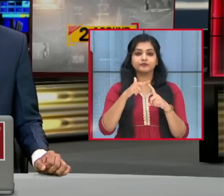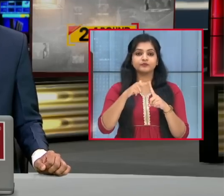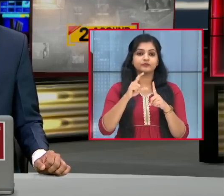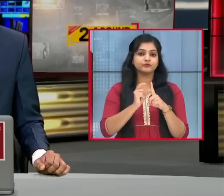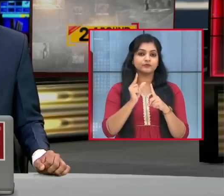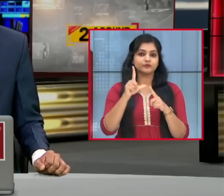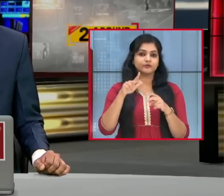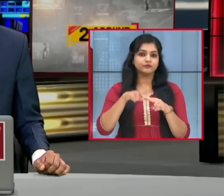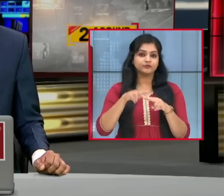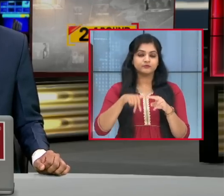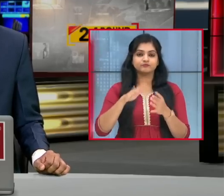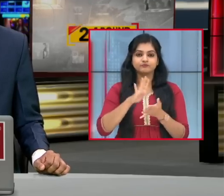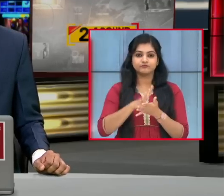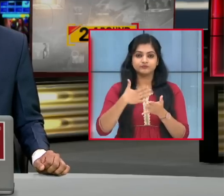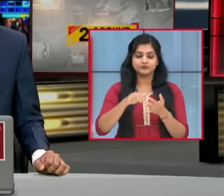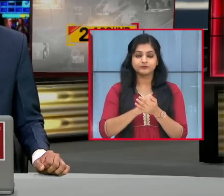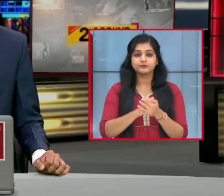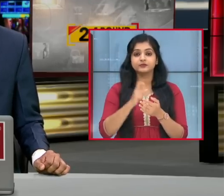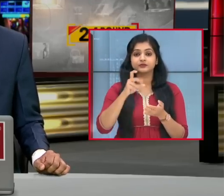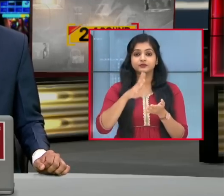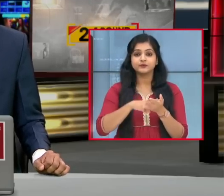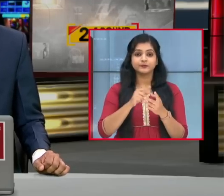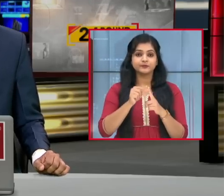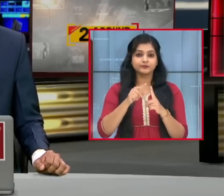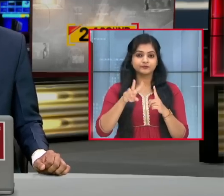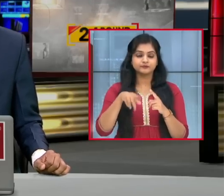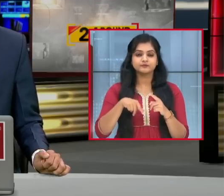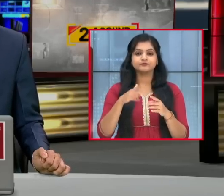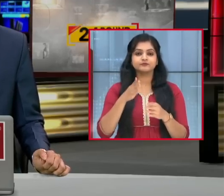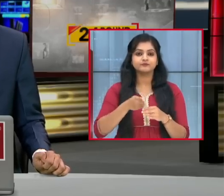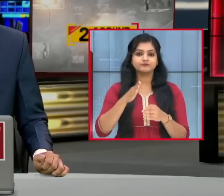ആഘോഷിക്കും. മുഖ്യമന്ത്രി പിണറായി വിജയൻ ഈദ് ആശംസകൾ അറിയിച്ചു.